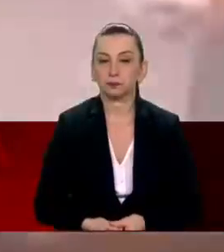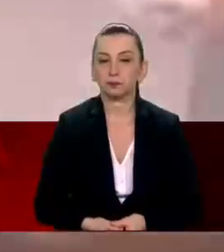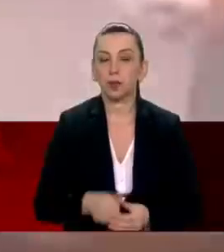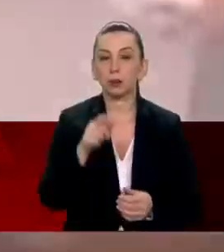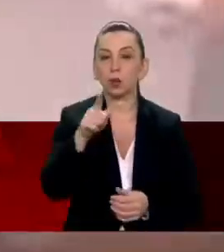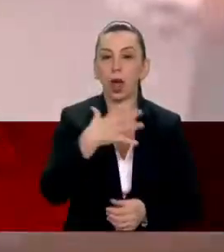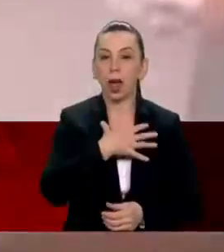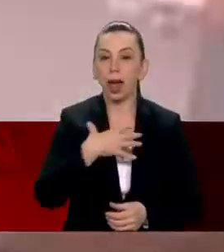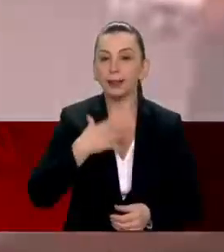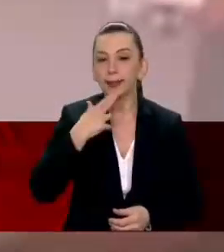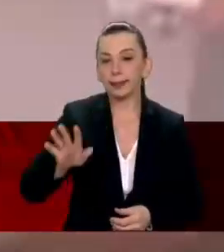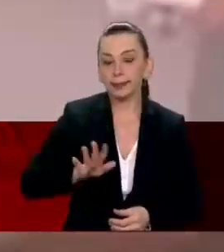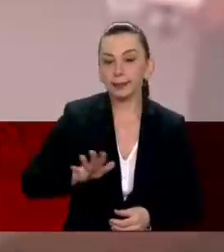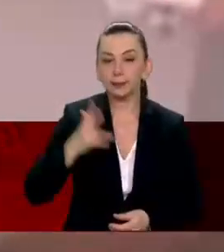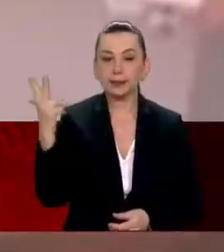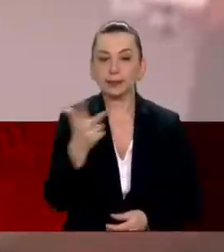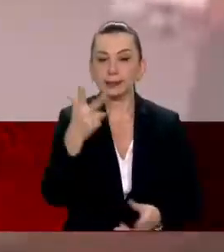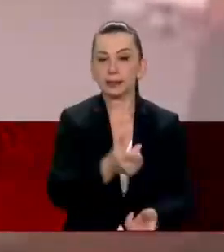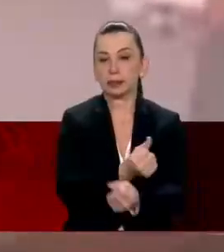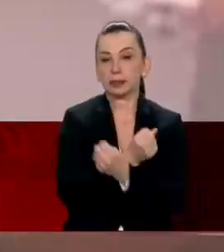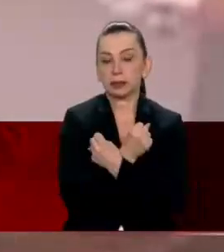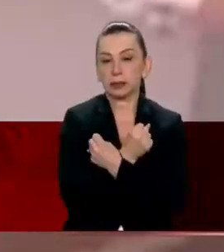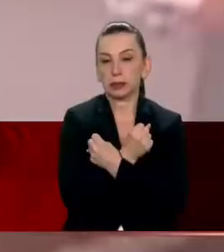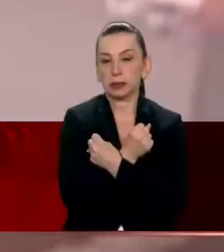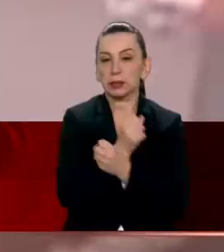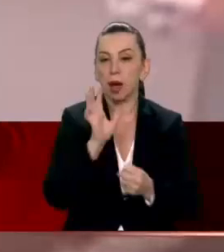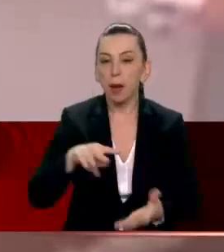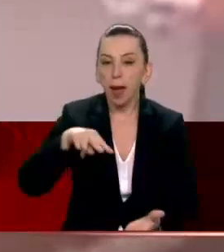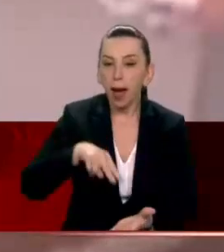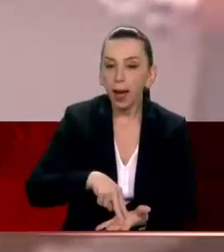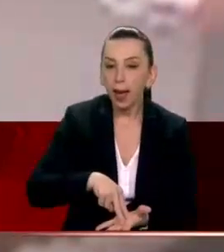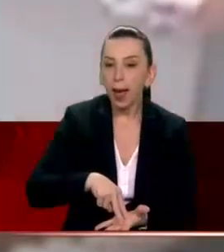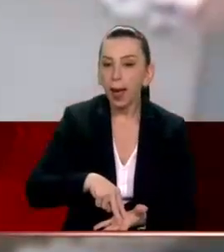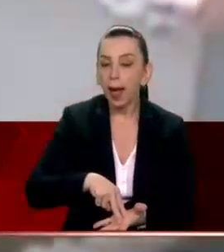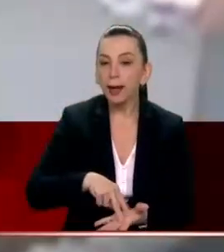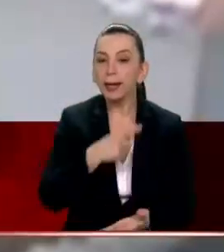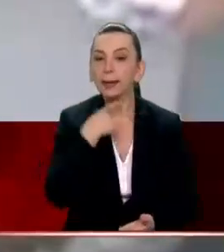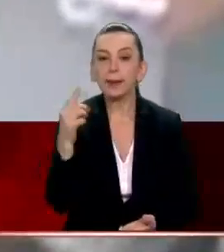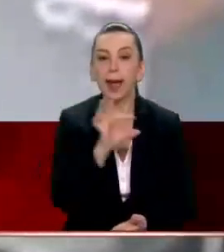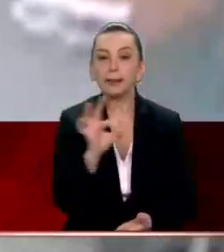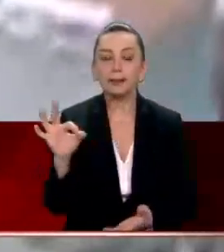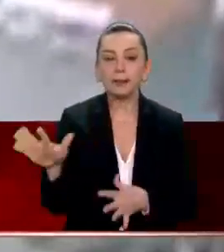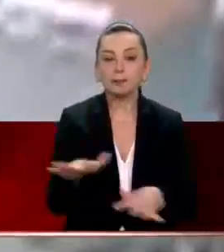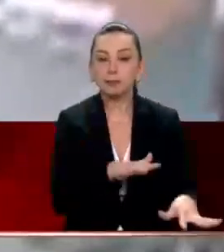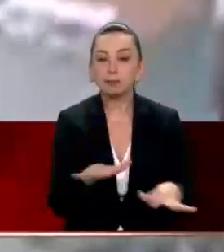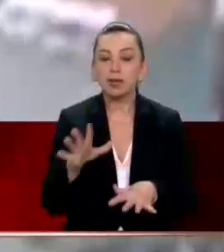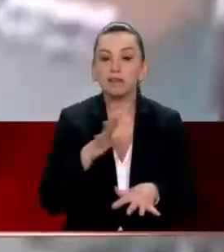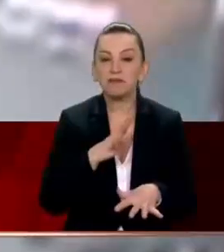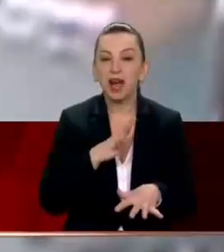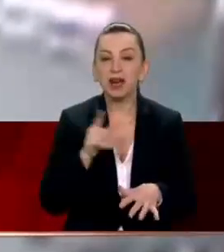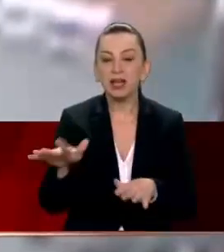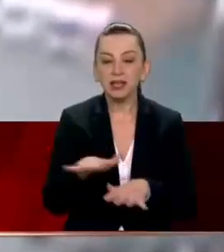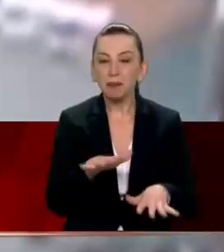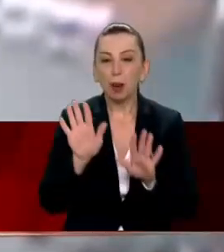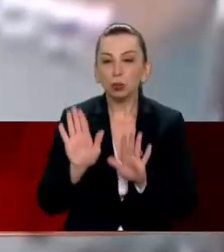O anne kızına sıkı sıkı sarıldı, kendisini koridora attı ama ayakta durmak imkansızdı. Yere çöktü, sarsıntının bitmesini bekledi.